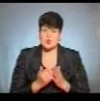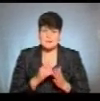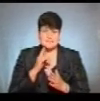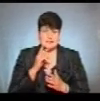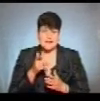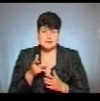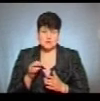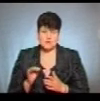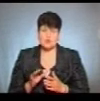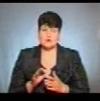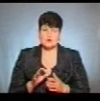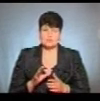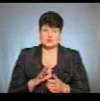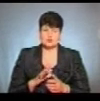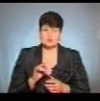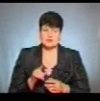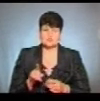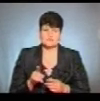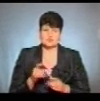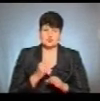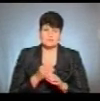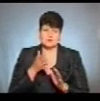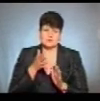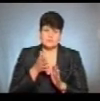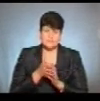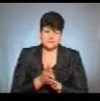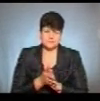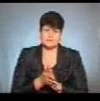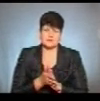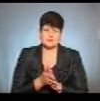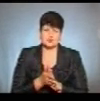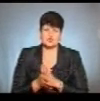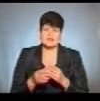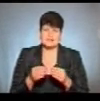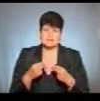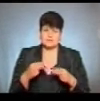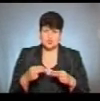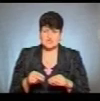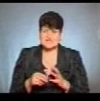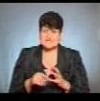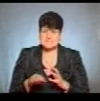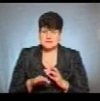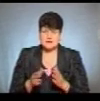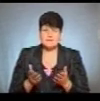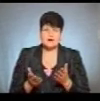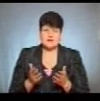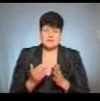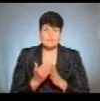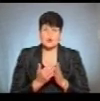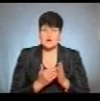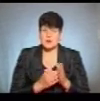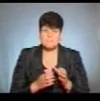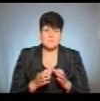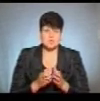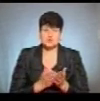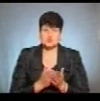Зеленського йшлося про те, що він запустить прозорий ринок землі, що є фактично у повноваженнях парламенту. Проте в програмі партії